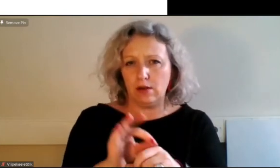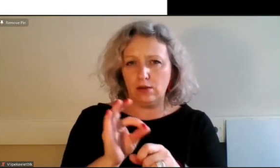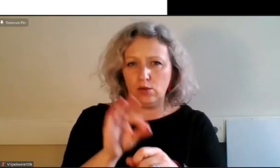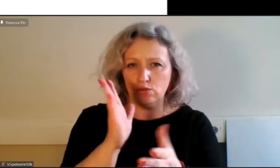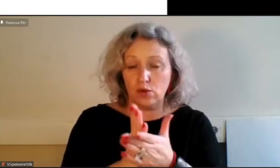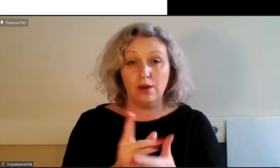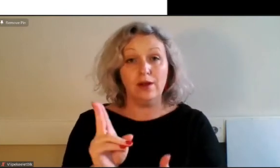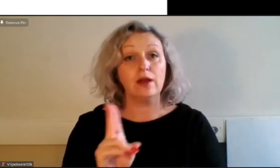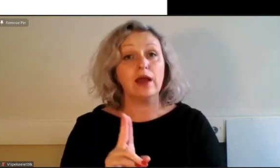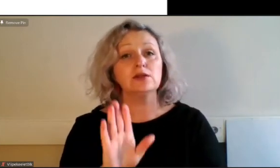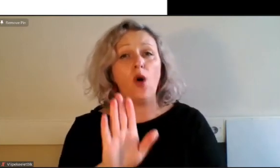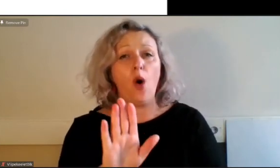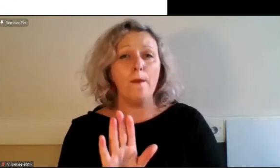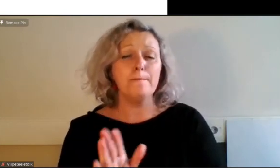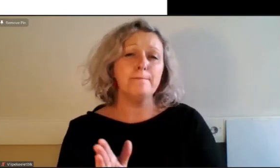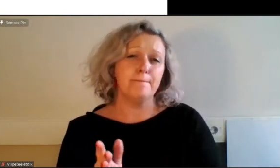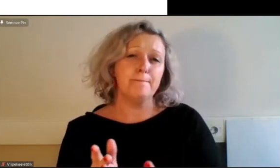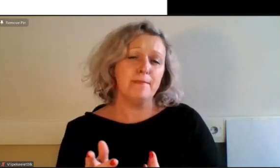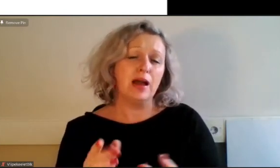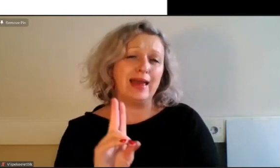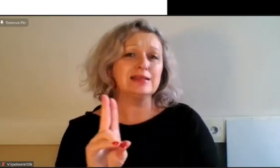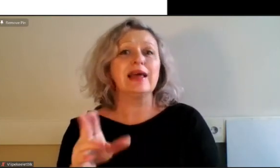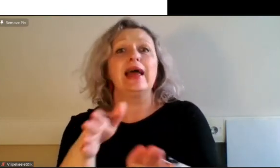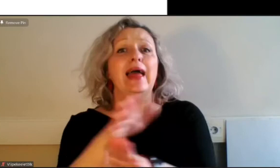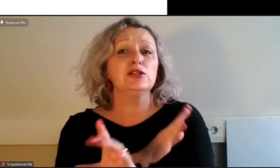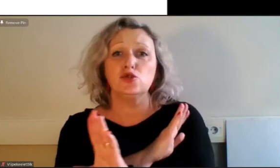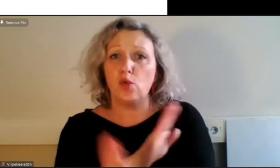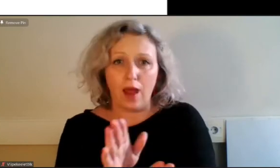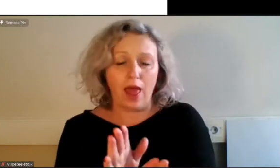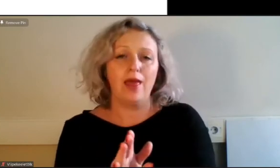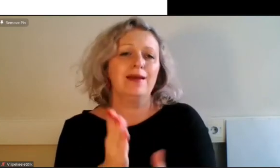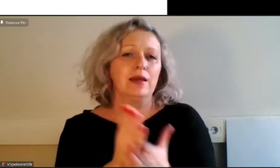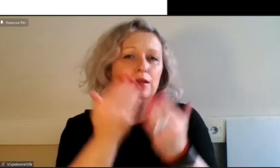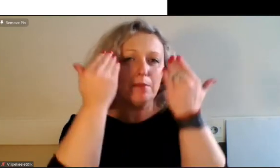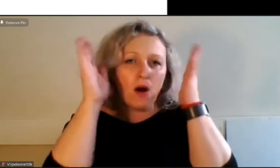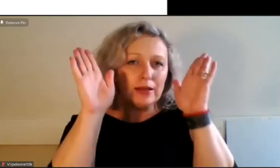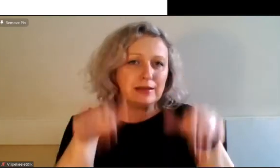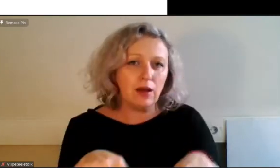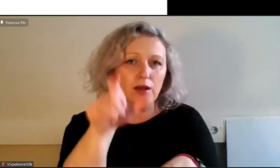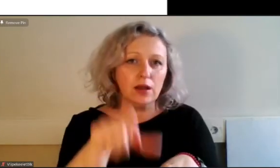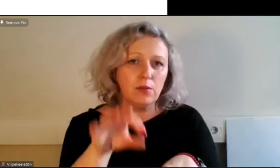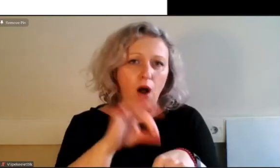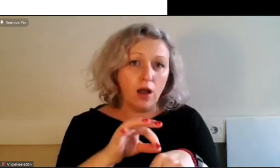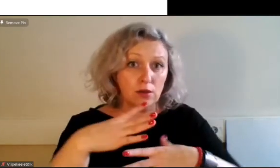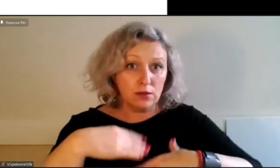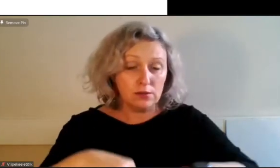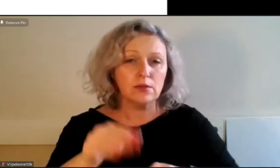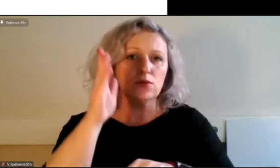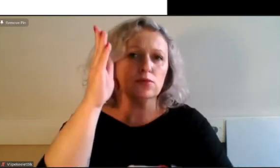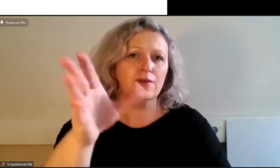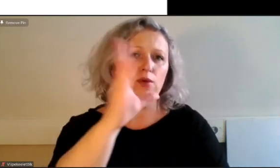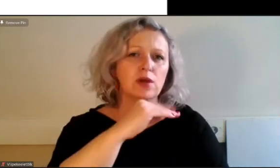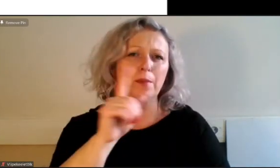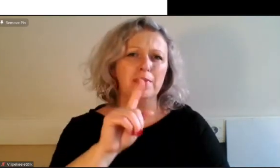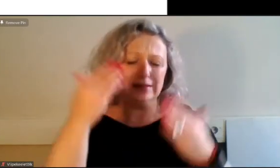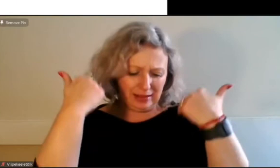kus olid kõik ühiskonnad praktiliselt kinni ja kõik kandsid maske ja hoidsid distantsi ja gripp ei saanud levida.